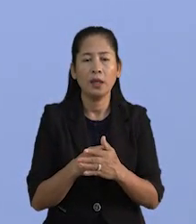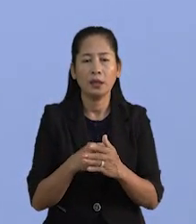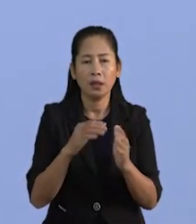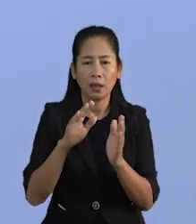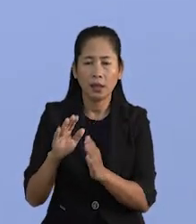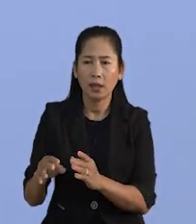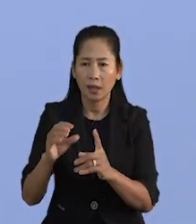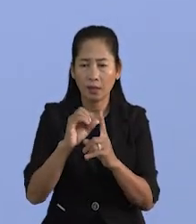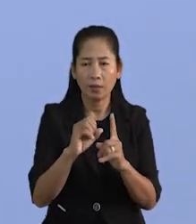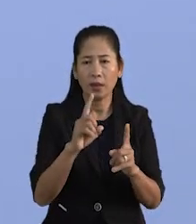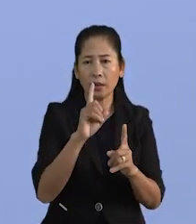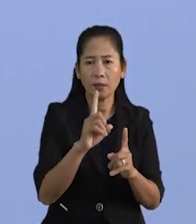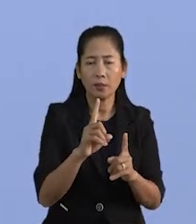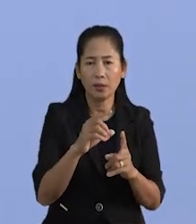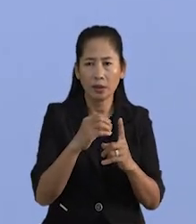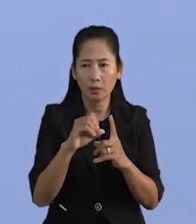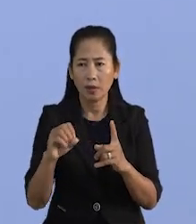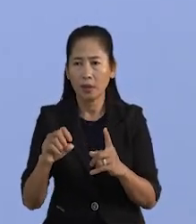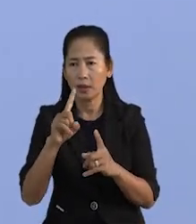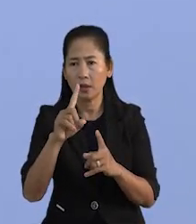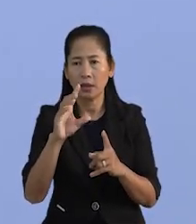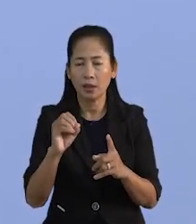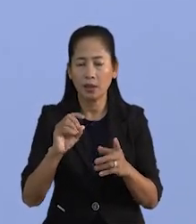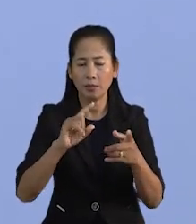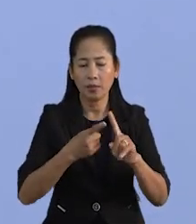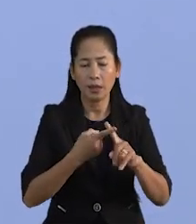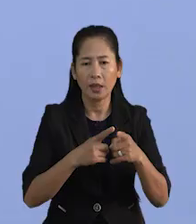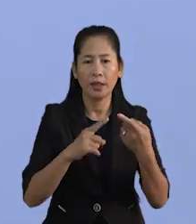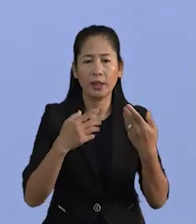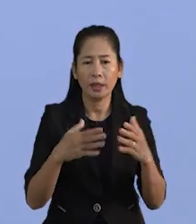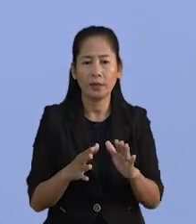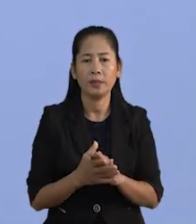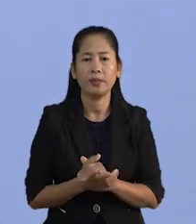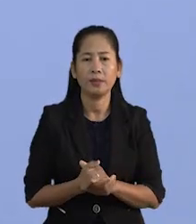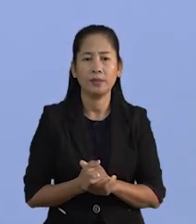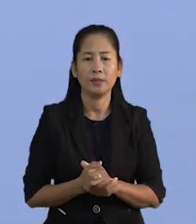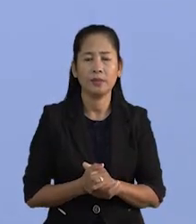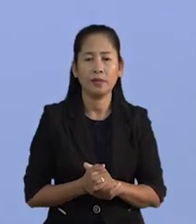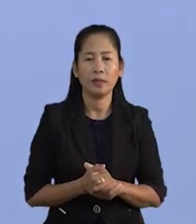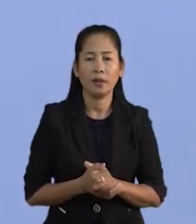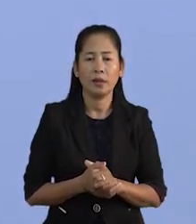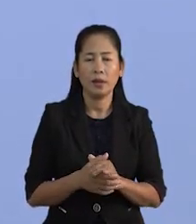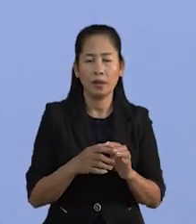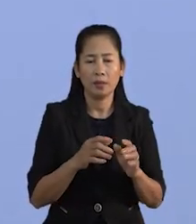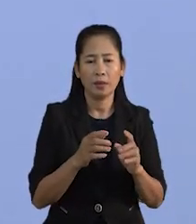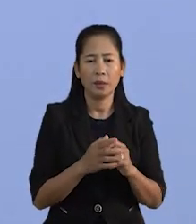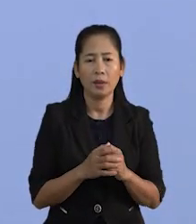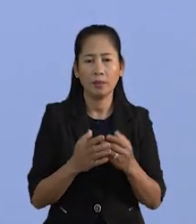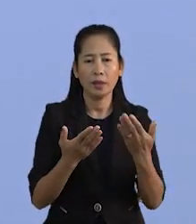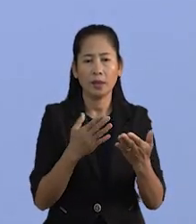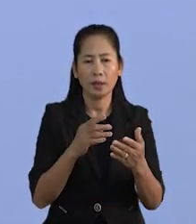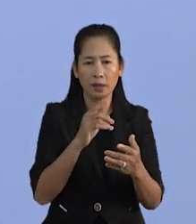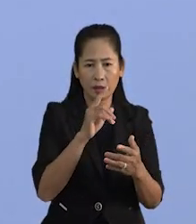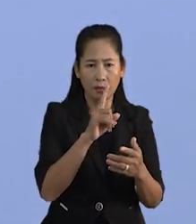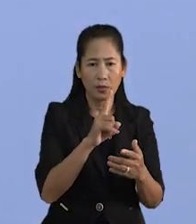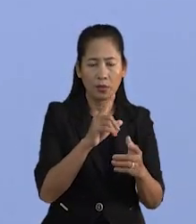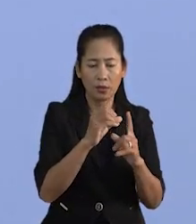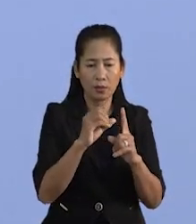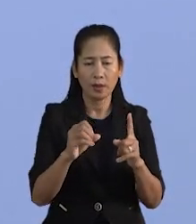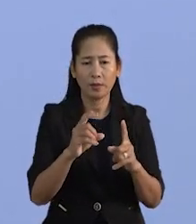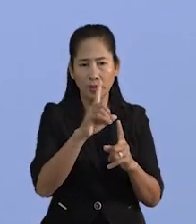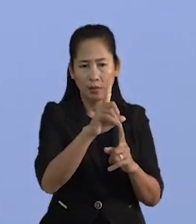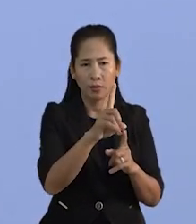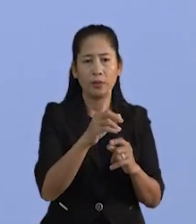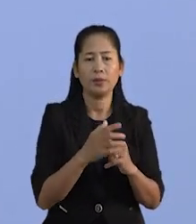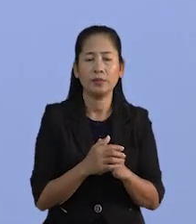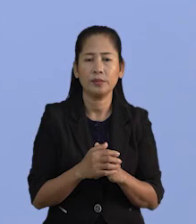ដោយឡែករបស់ទី1និងរបស់ទី10គឺមានលេខរួចរាល់ហើយណាកូនណាបាទមានលេខរួចរាល់ហើយបាទន័យថារបស់នេះគឺលំដាប់លេខរៀ